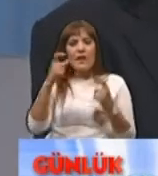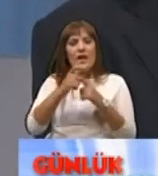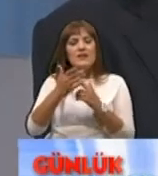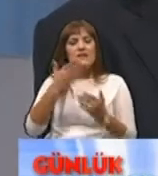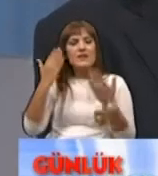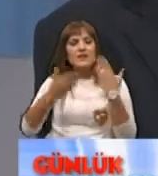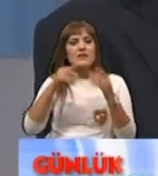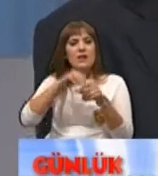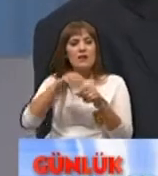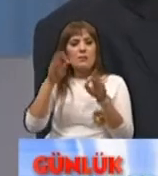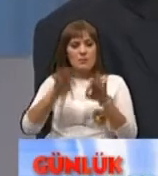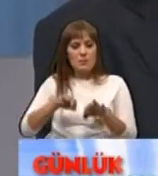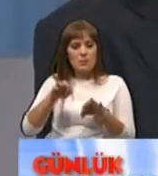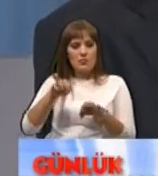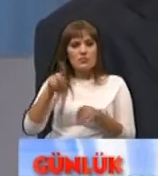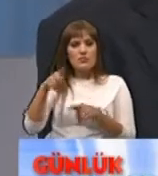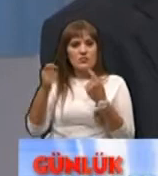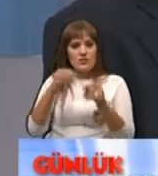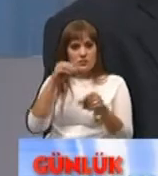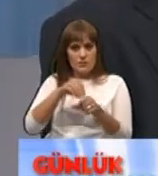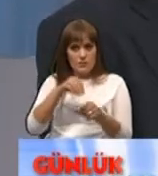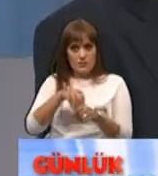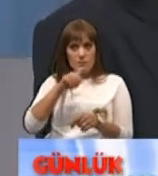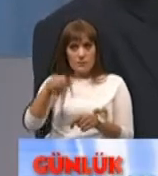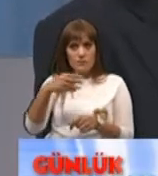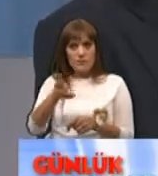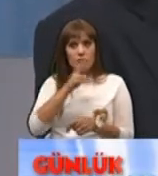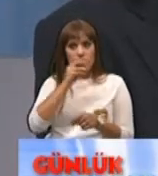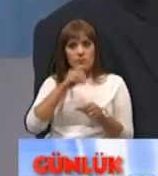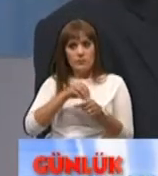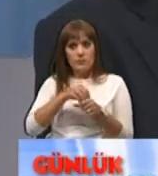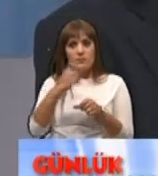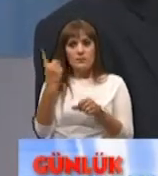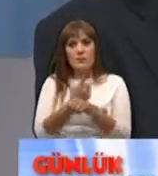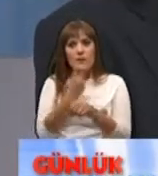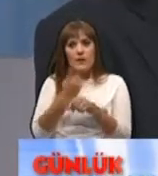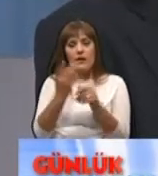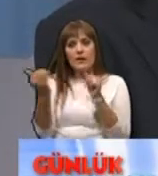de bu işin içindeler ve onlar da sonuçta bir hekimin yanında